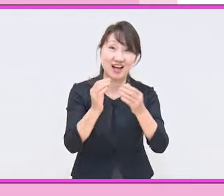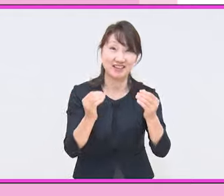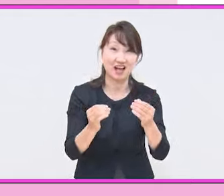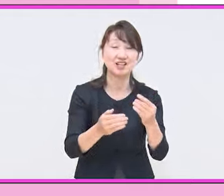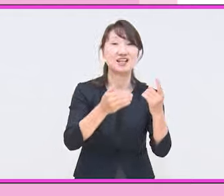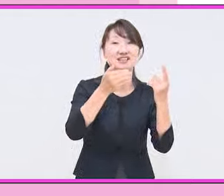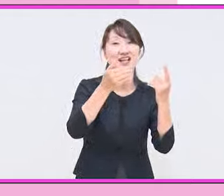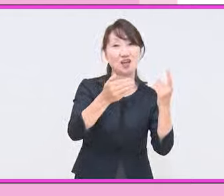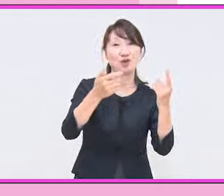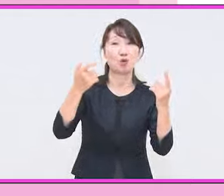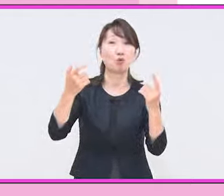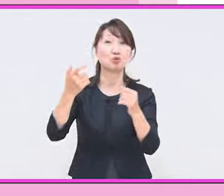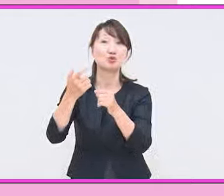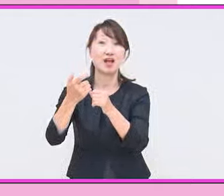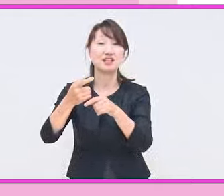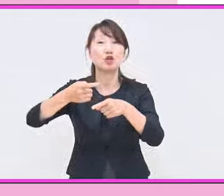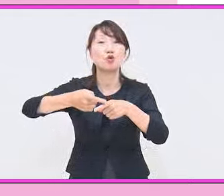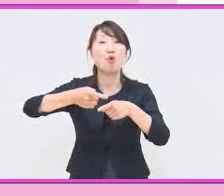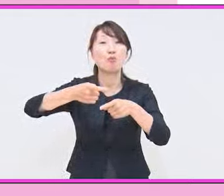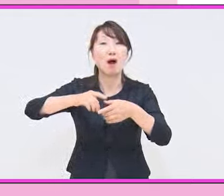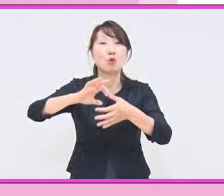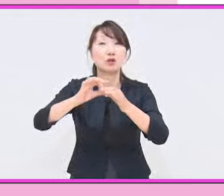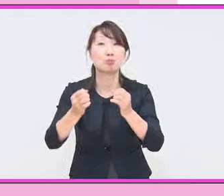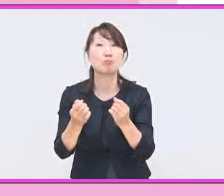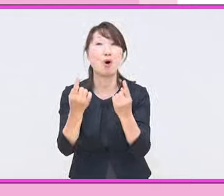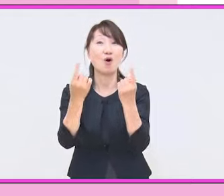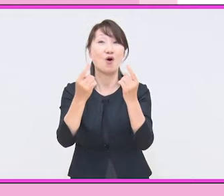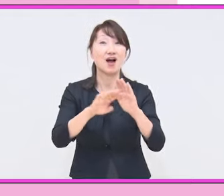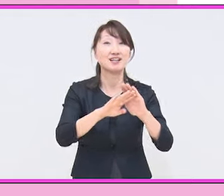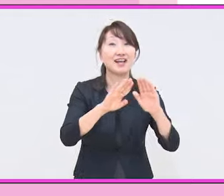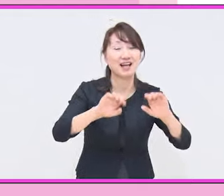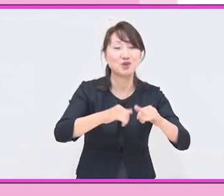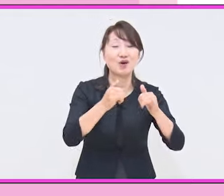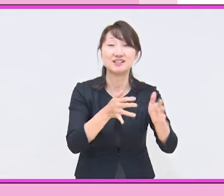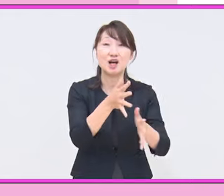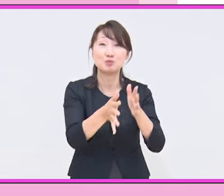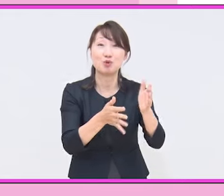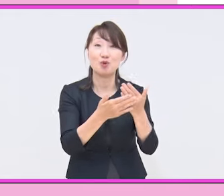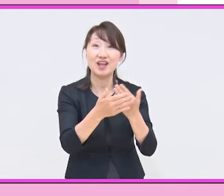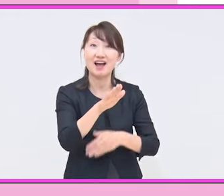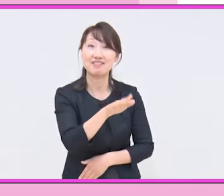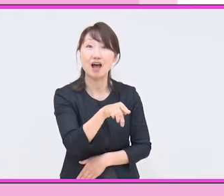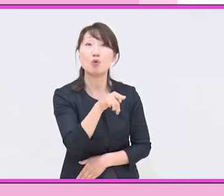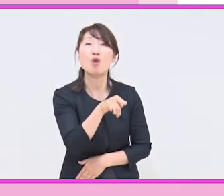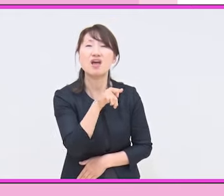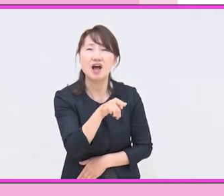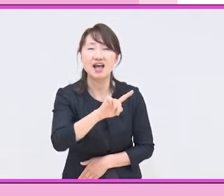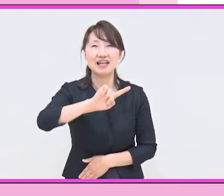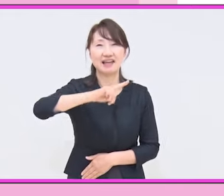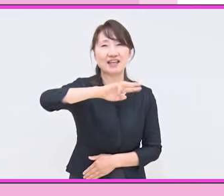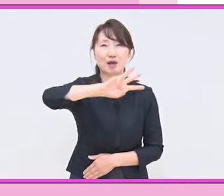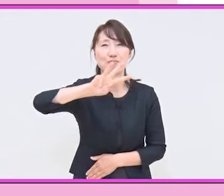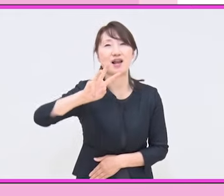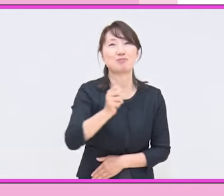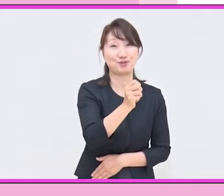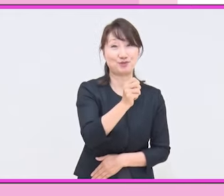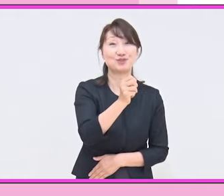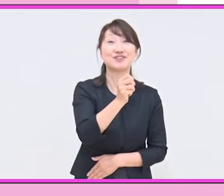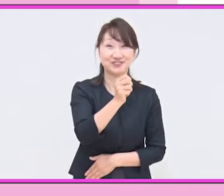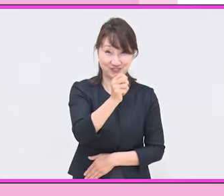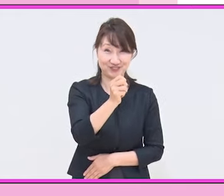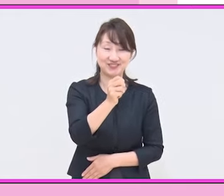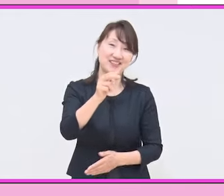1960年にローマオリンピックに合わせて開催された障害者スポーツの大会が後に第1回パラリンピック